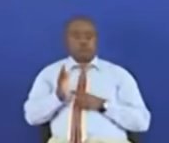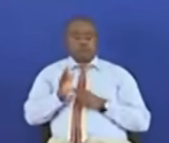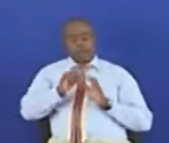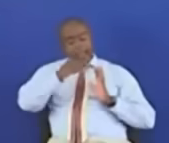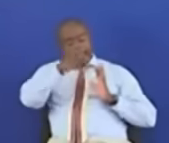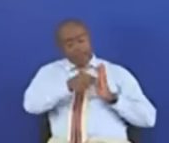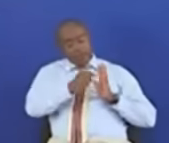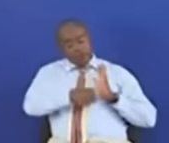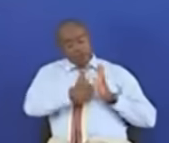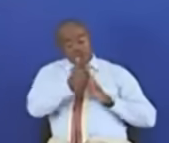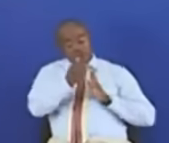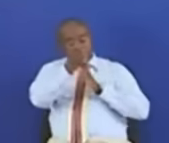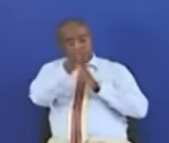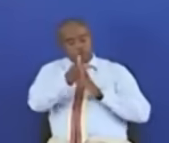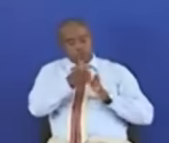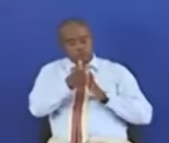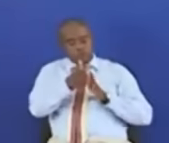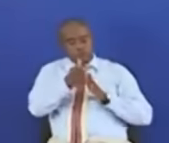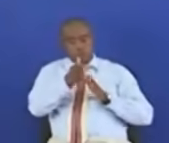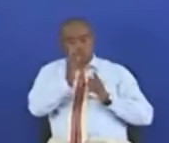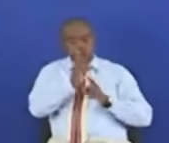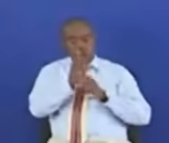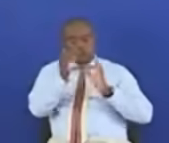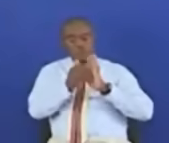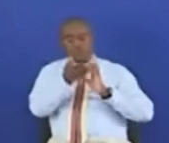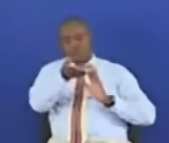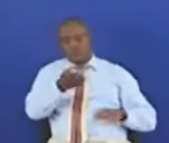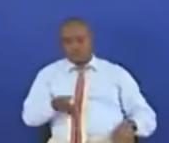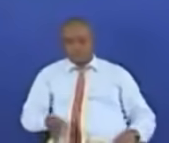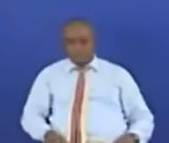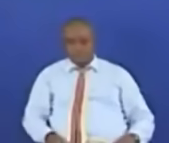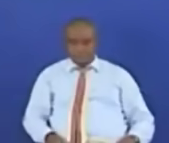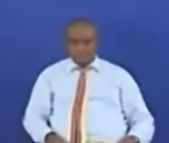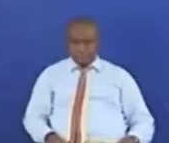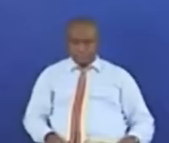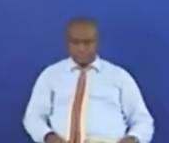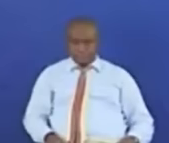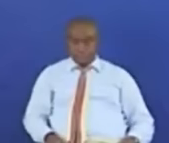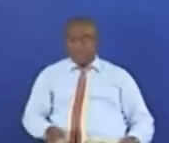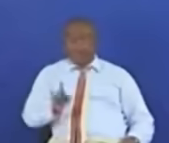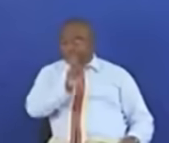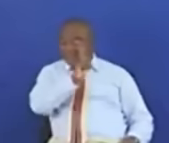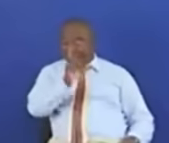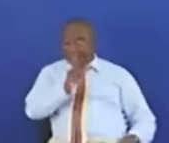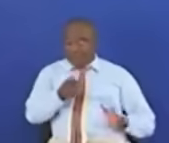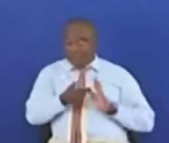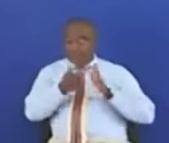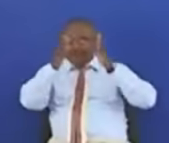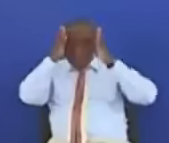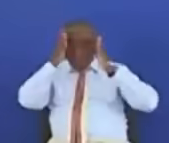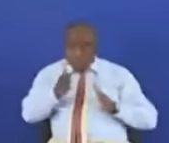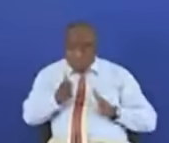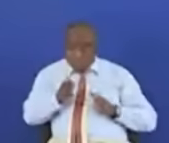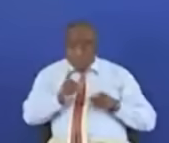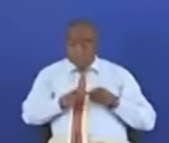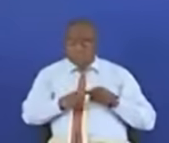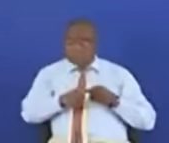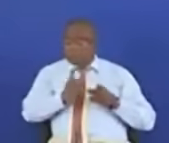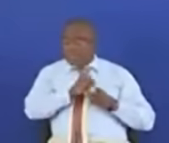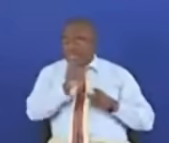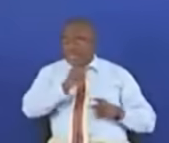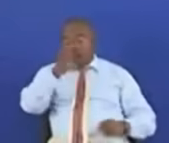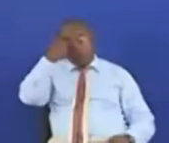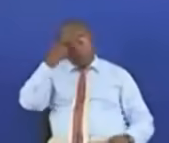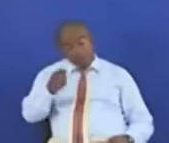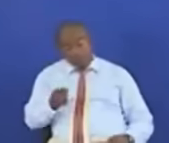maadili zitakazoandaliwa chini ya sheria hii. Bila kuwa na maadili, bila kuwa na uaminifu, bila kuwa